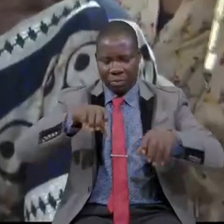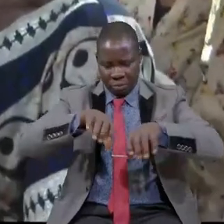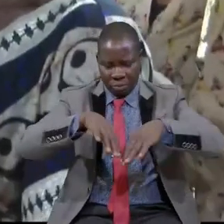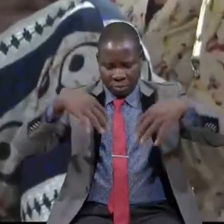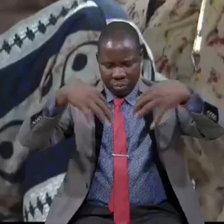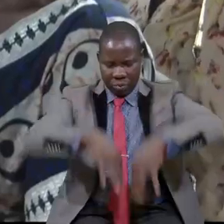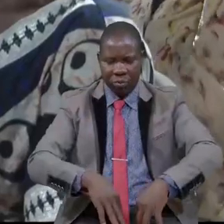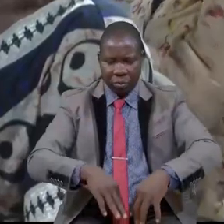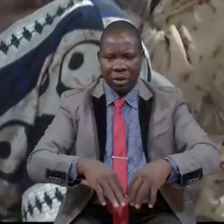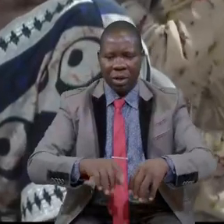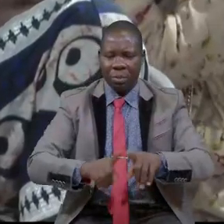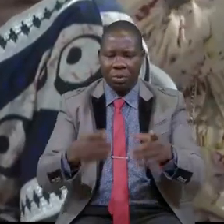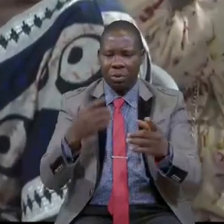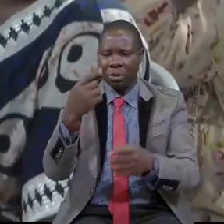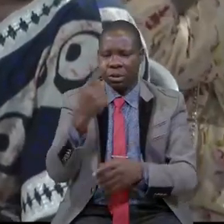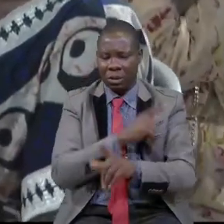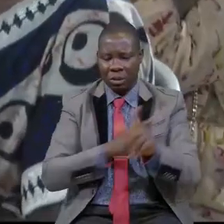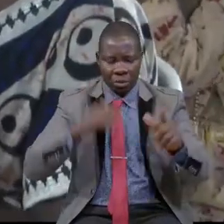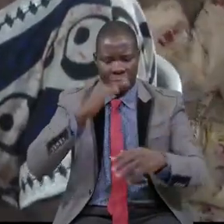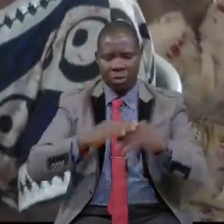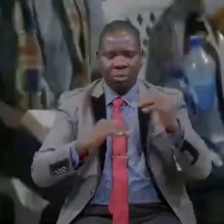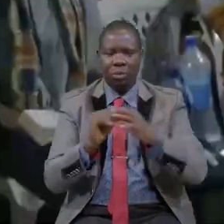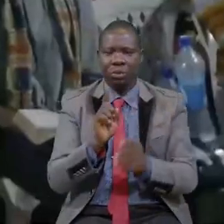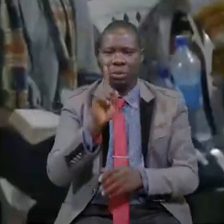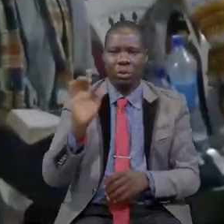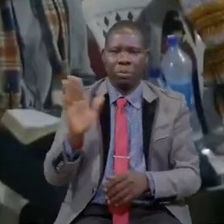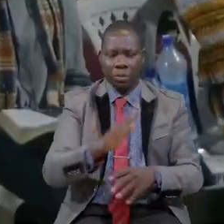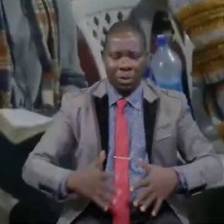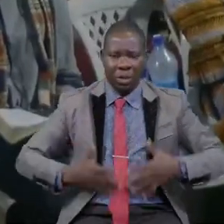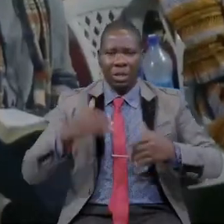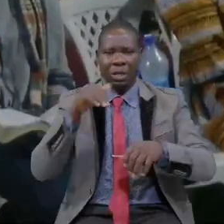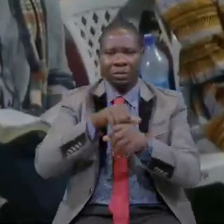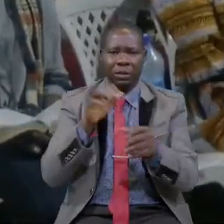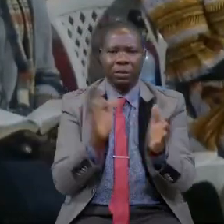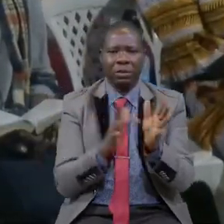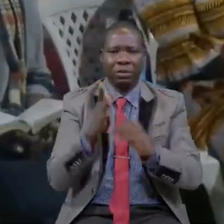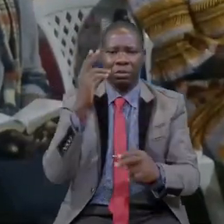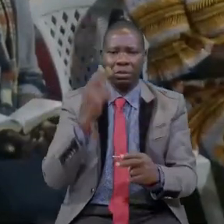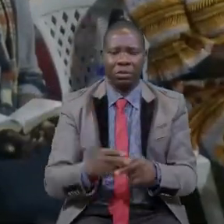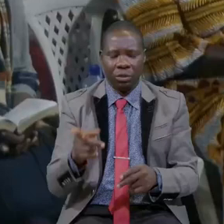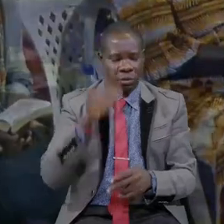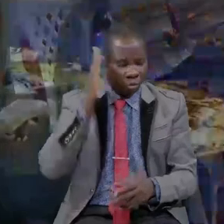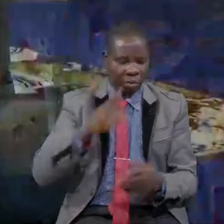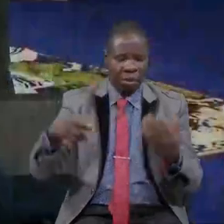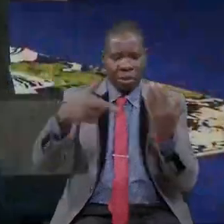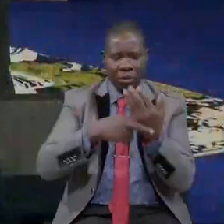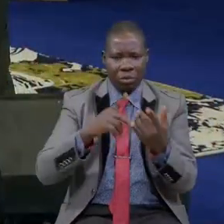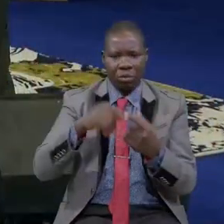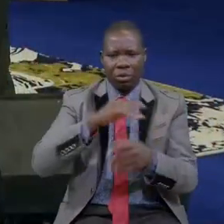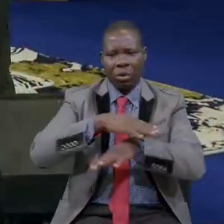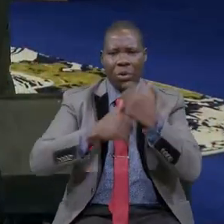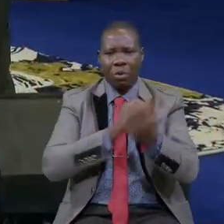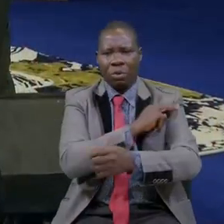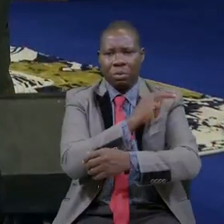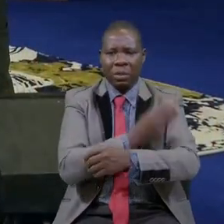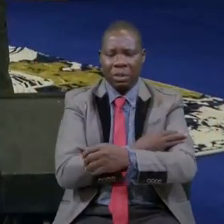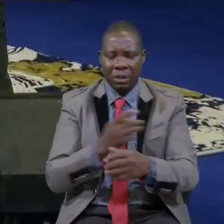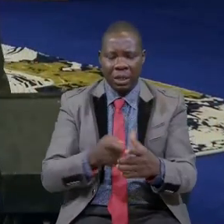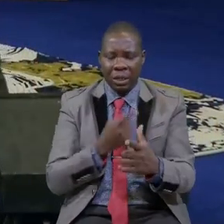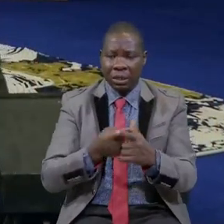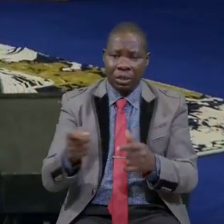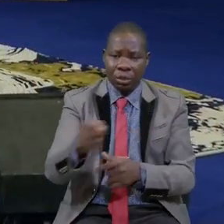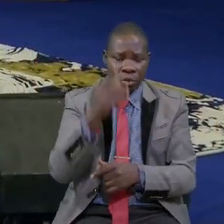vie. J'ai dit, le Seigneur va rebâtir ta vie. Et tu reviendras au Tout-Puissant et tu